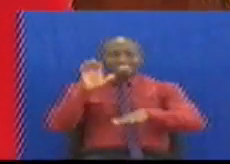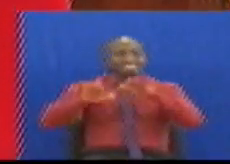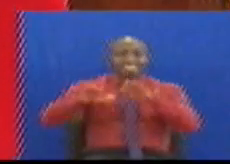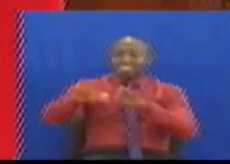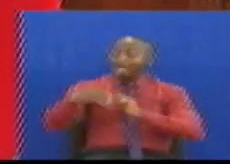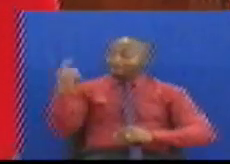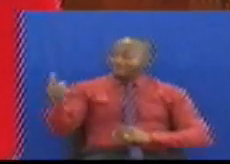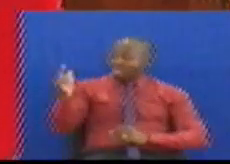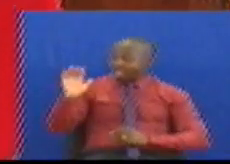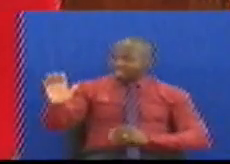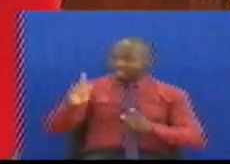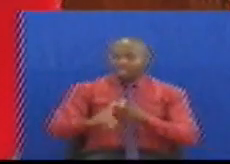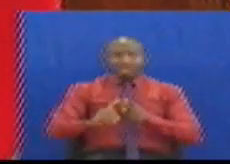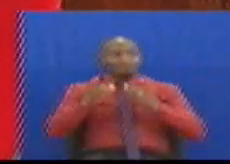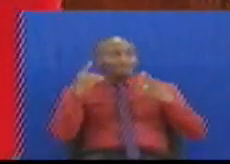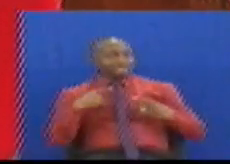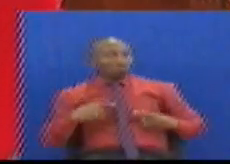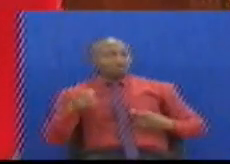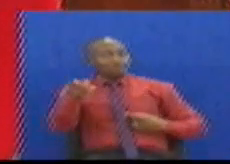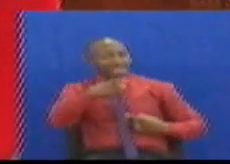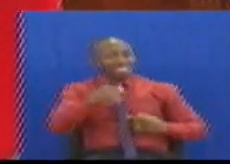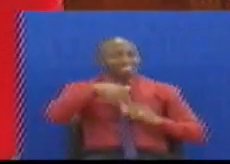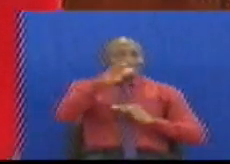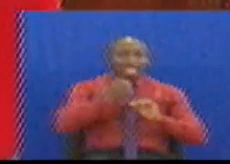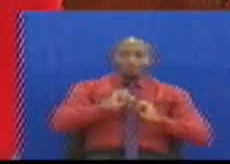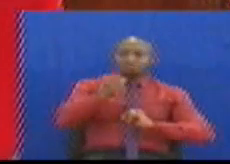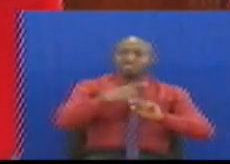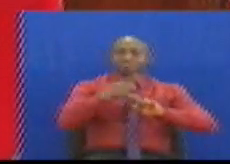pekee madiwani wanadai zaidi ya shilingi milioni